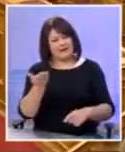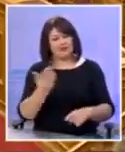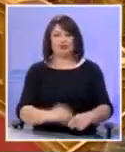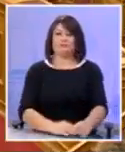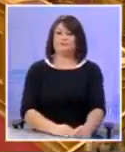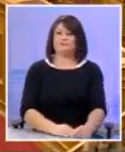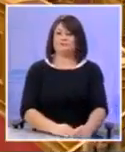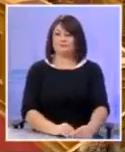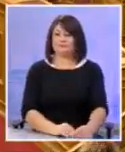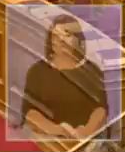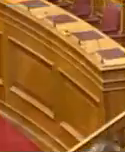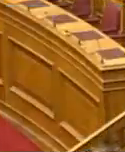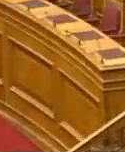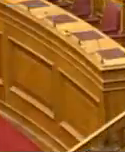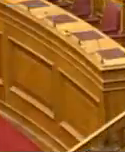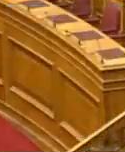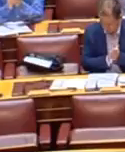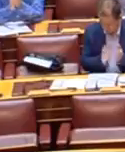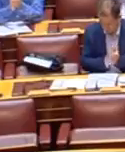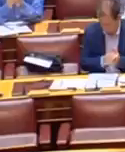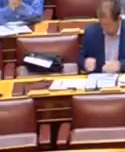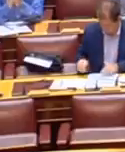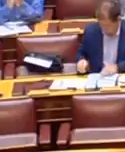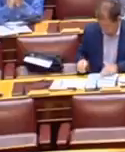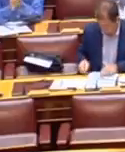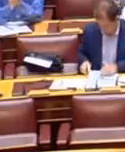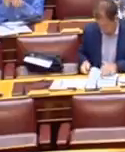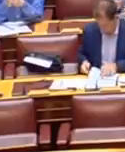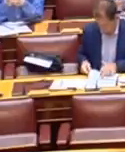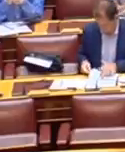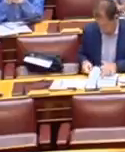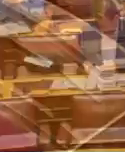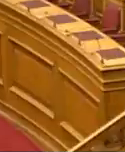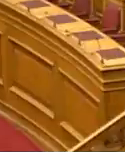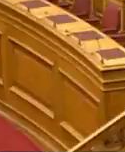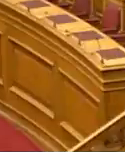Πρόεδρε για την ανοχή σας. Λοιπόν, κυρίες και κύριοι συνάδελφοι, ακούστε, δεν είναι